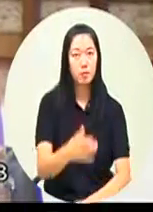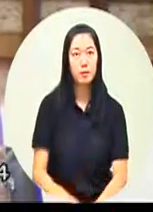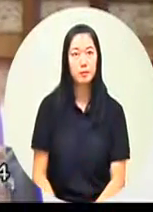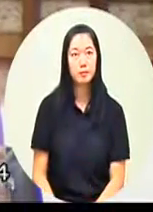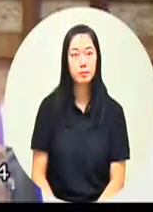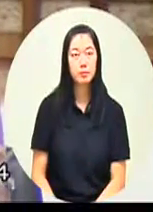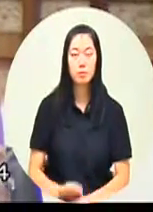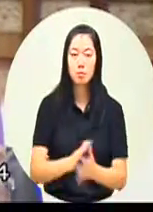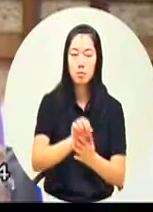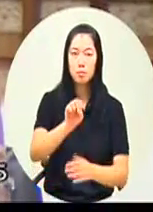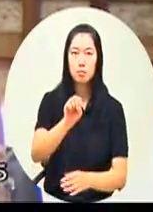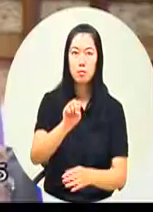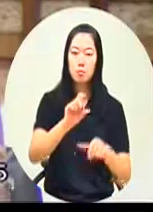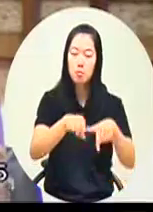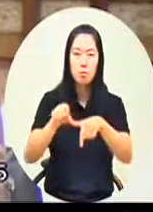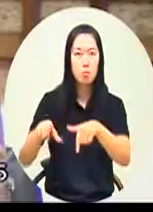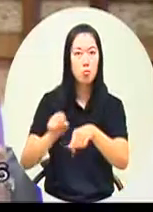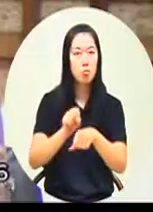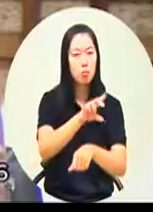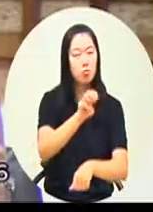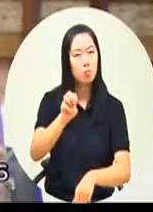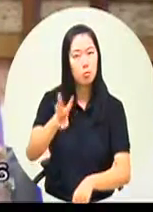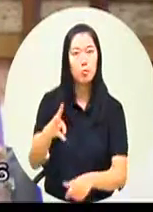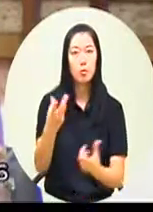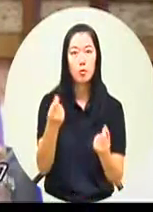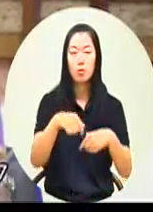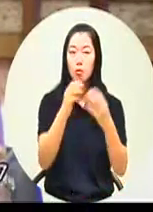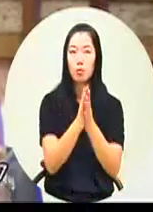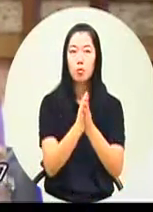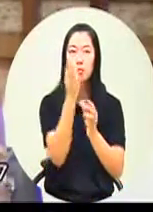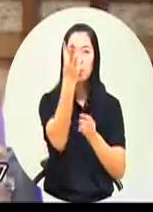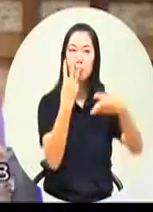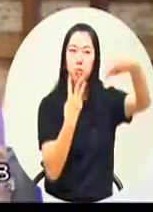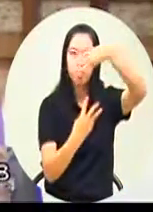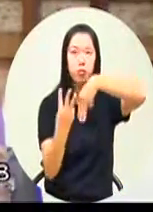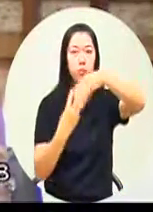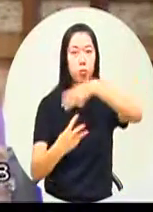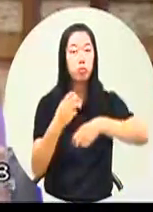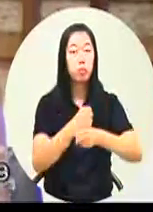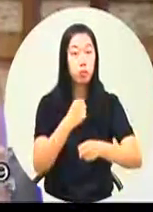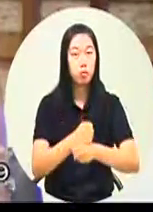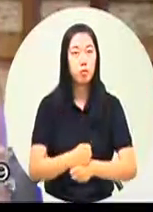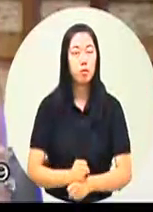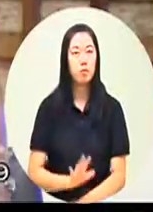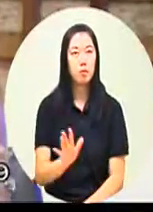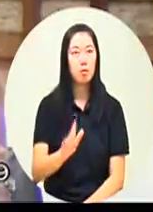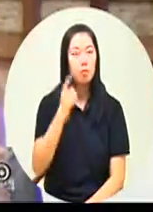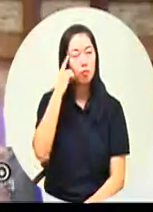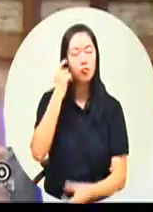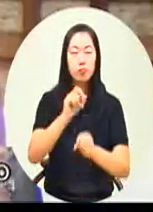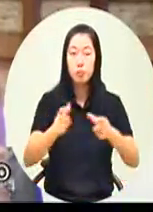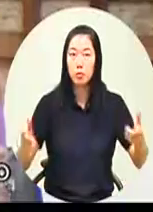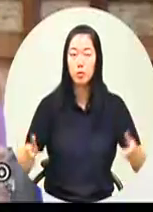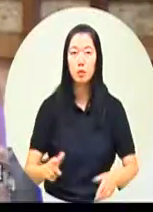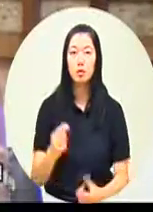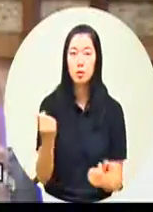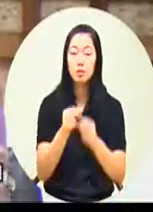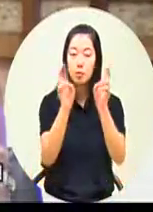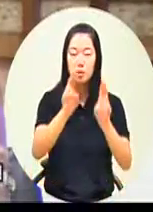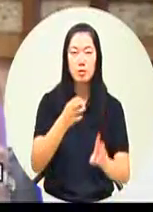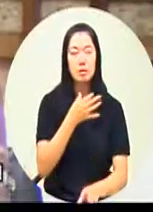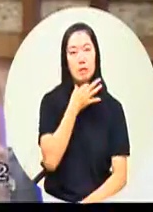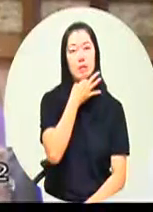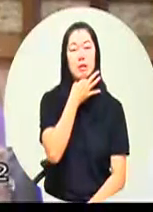两三百家是采轮班制的三班制的，那当然有很多的因素考虑了，电力的因